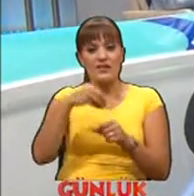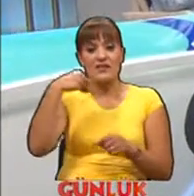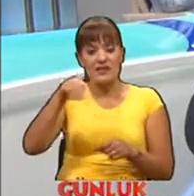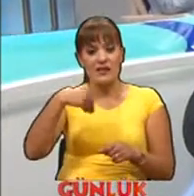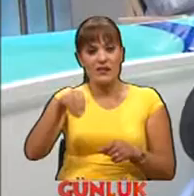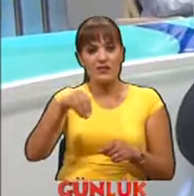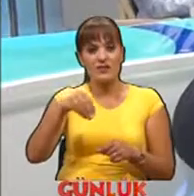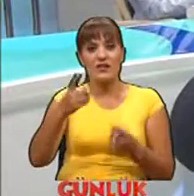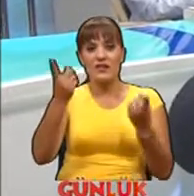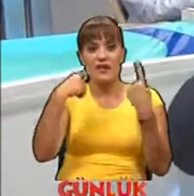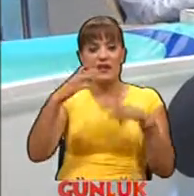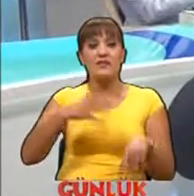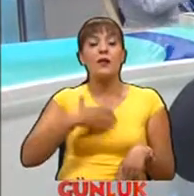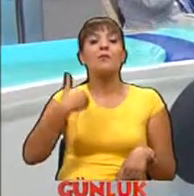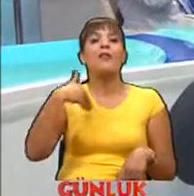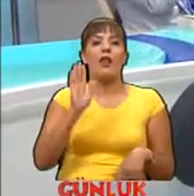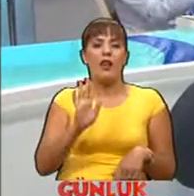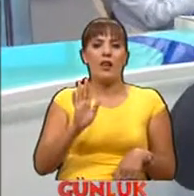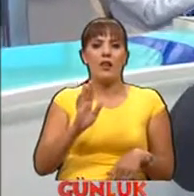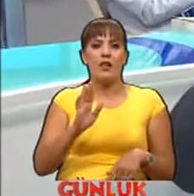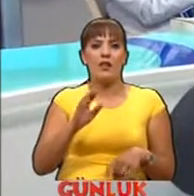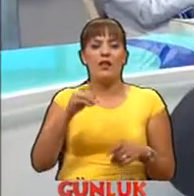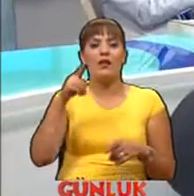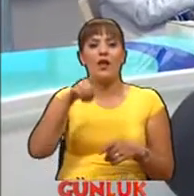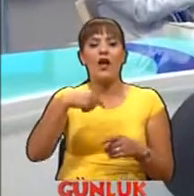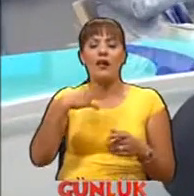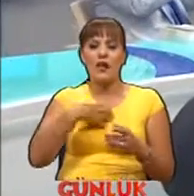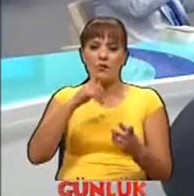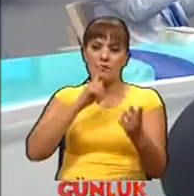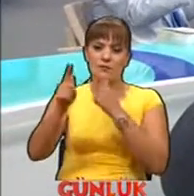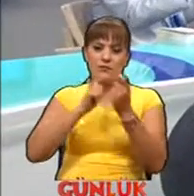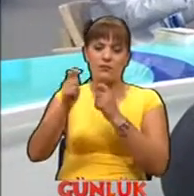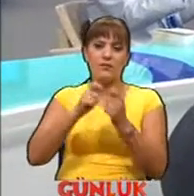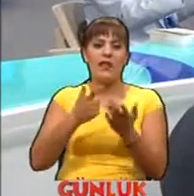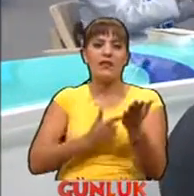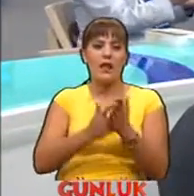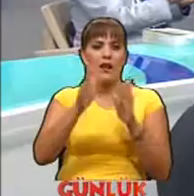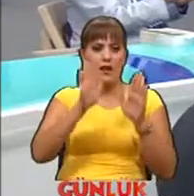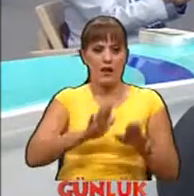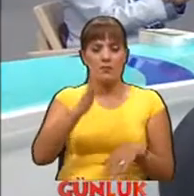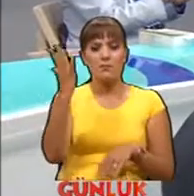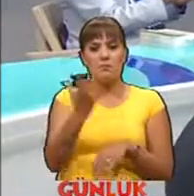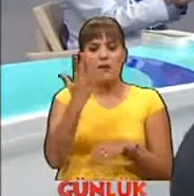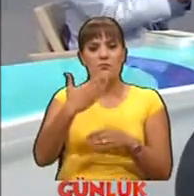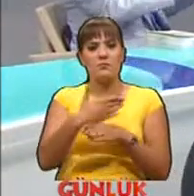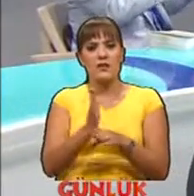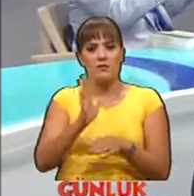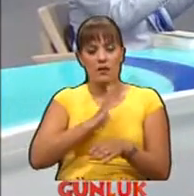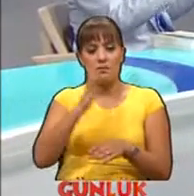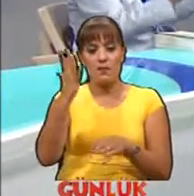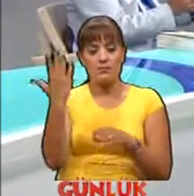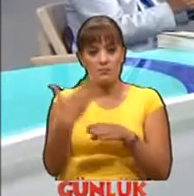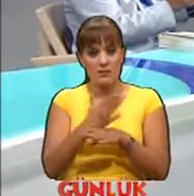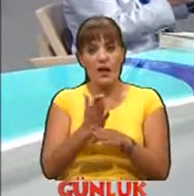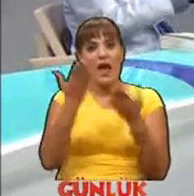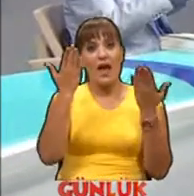satış yetkisine sahip değildir. İttifakla karar verecekler. tarla kaldı. 5 mirasçı var. 5